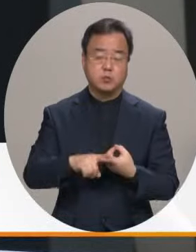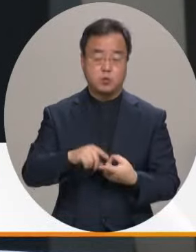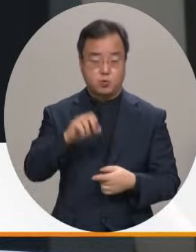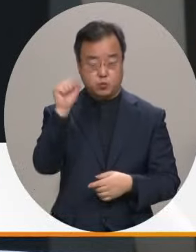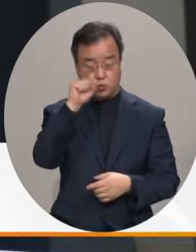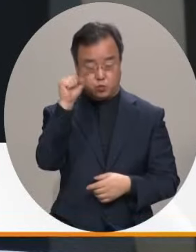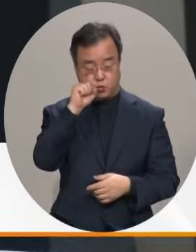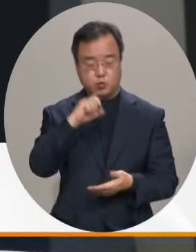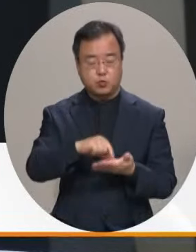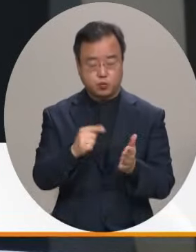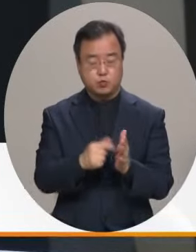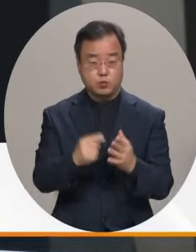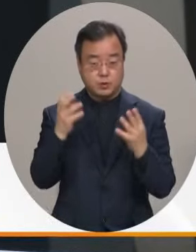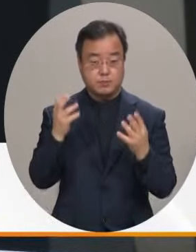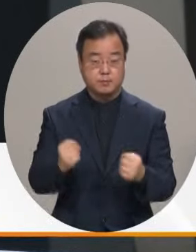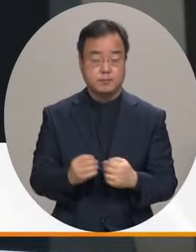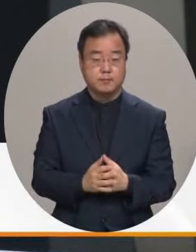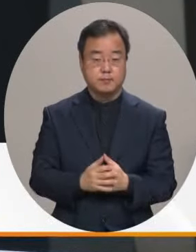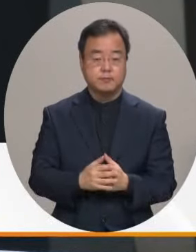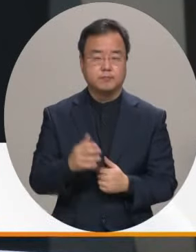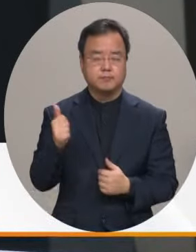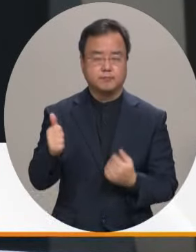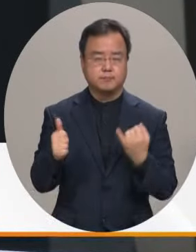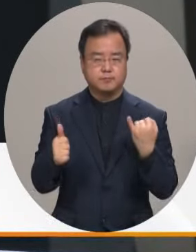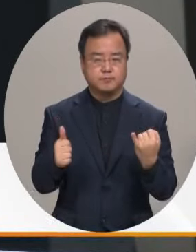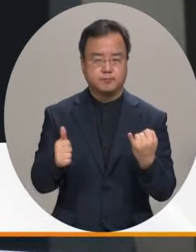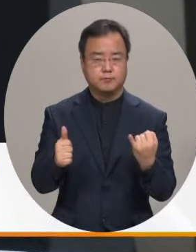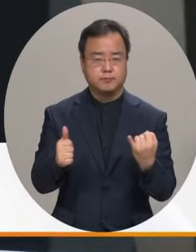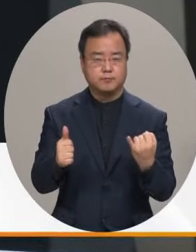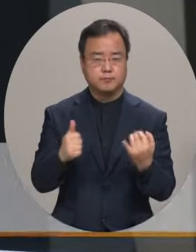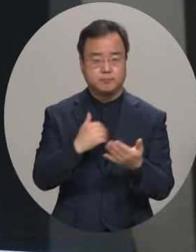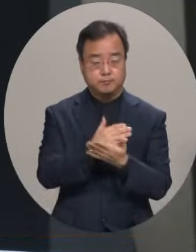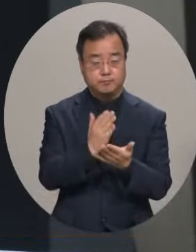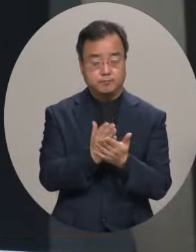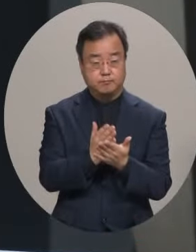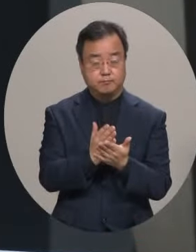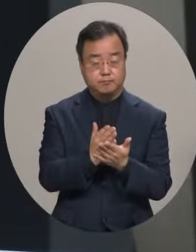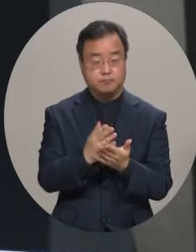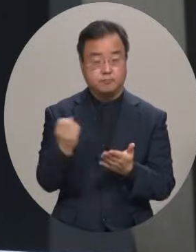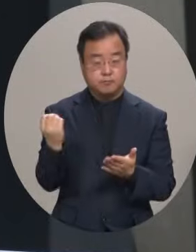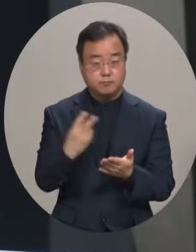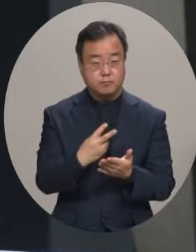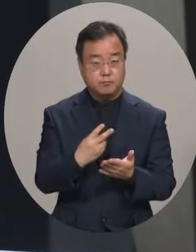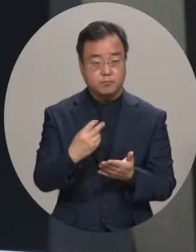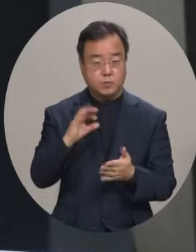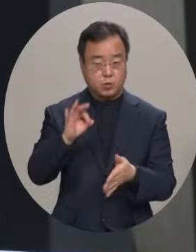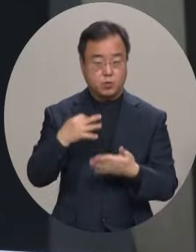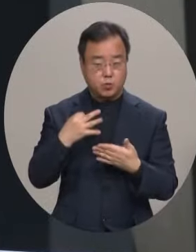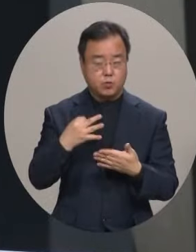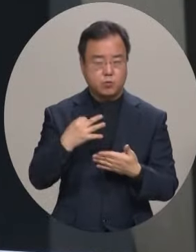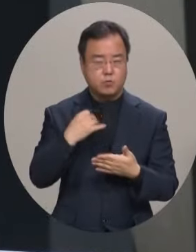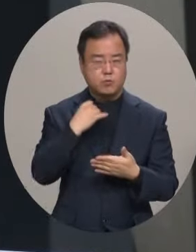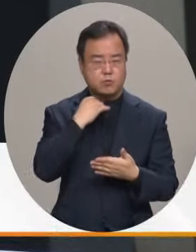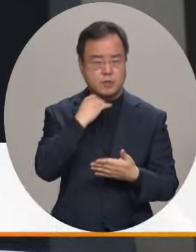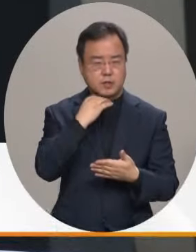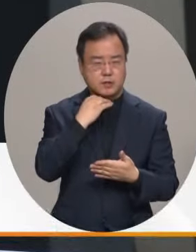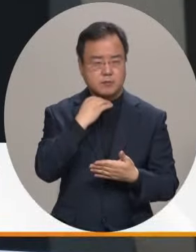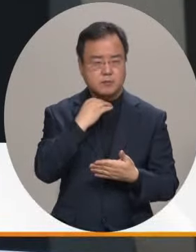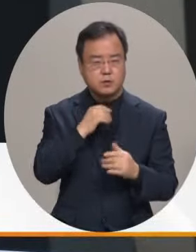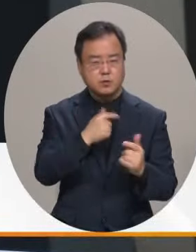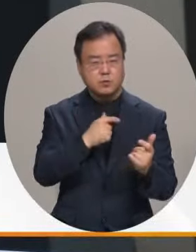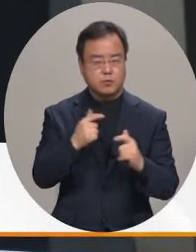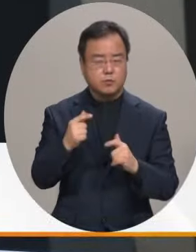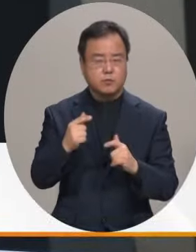분명하게 나타나고 있습니다 성별 직종 분리 현상 현상과 고용과 임금에 대한 성별 격차 해소 등 2